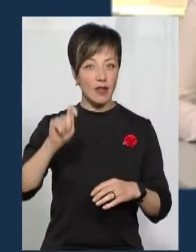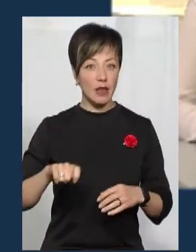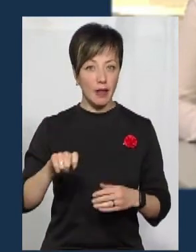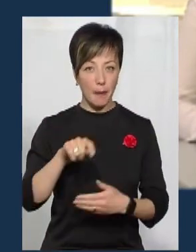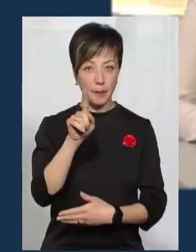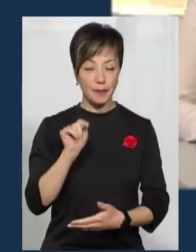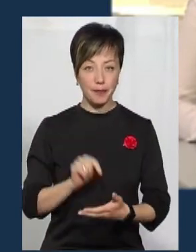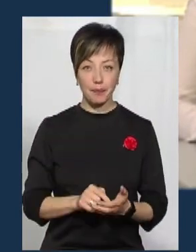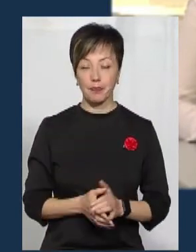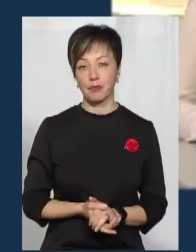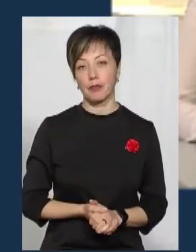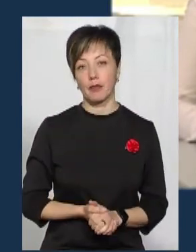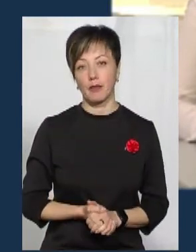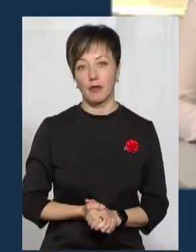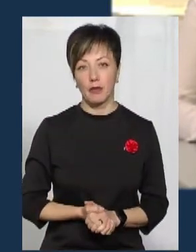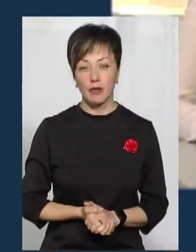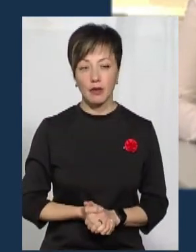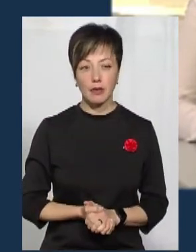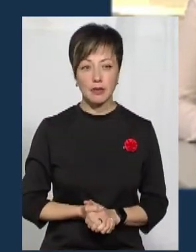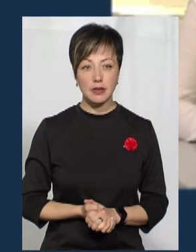Ну, аналізуючи